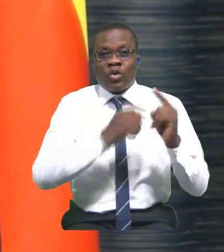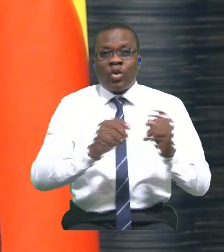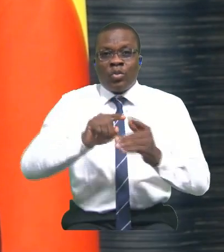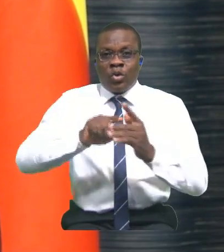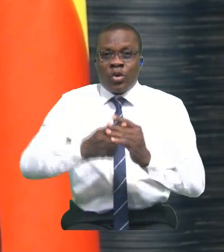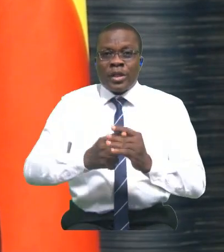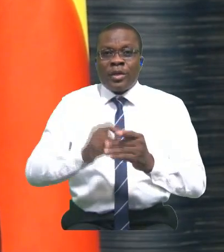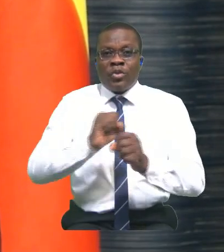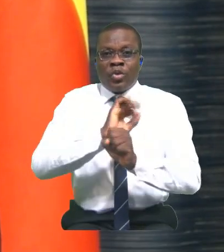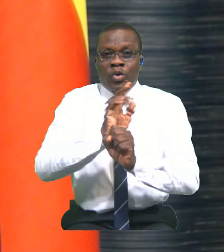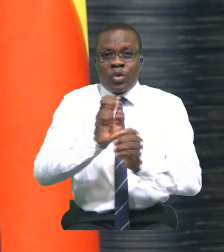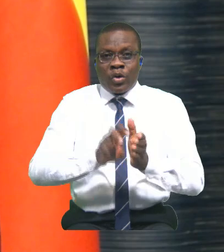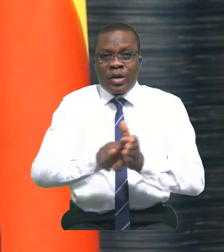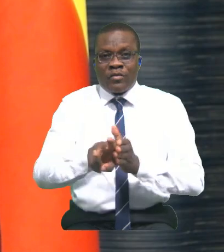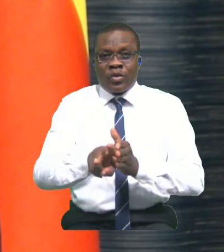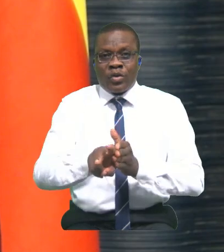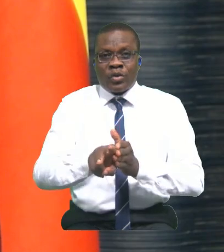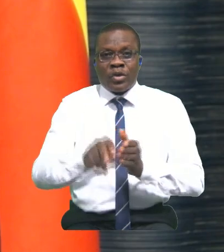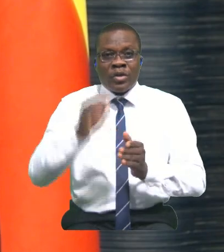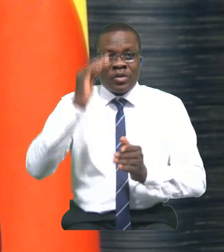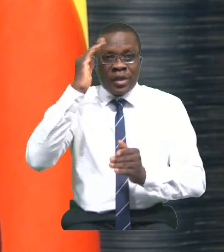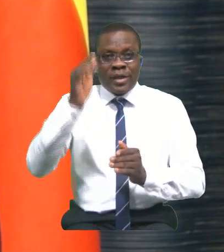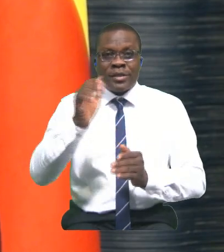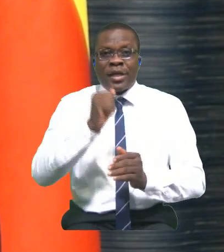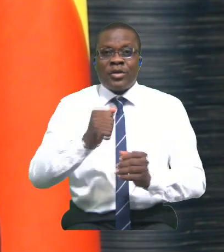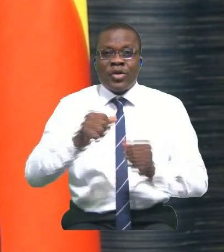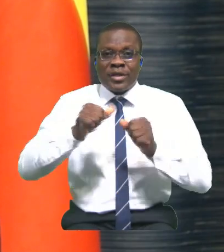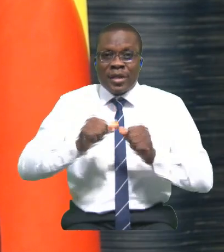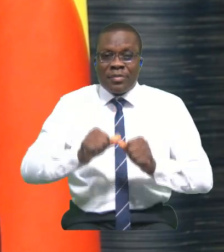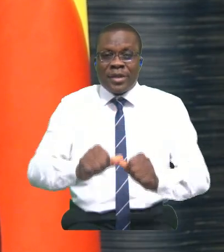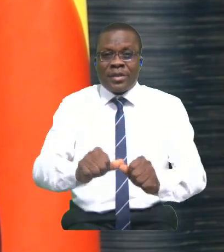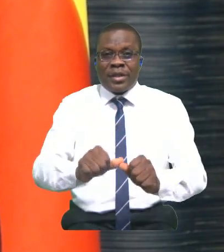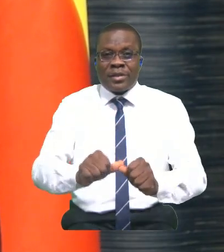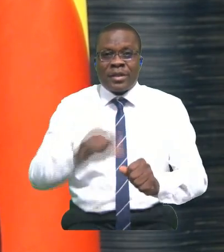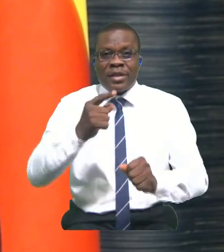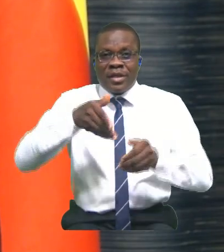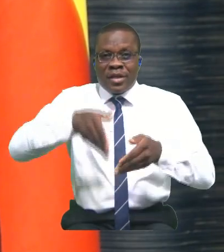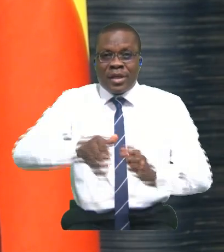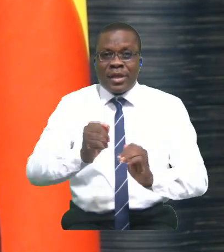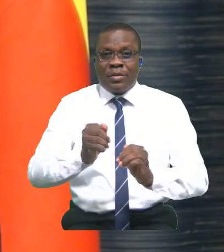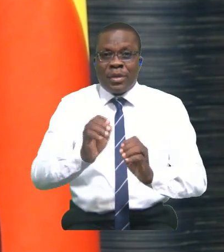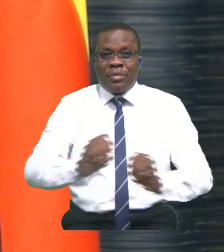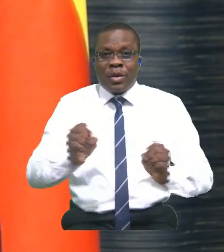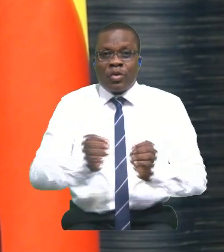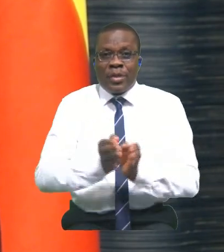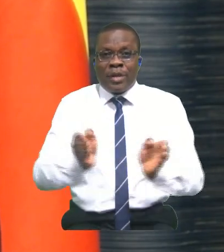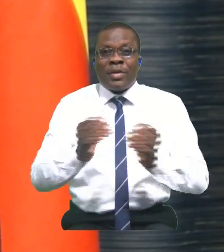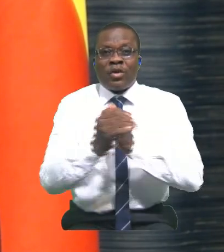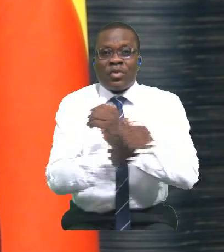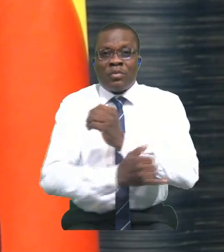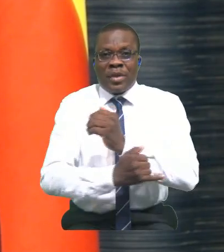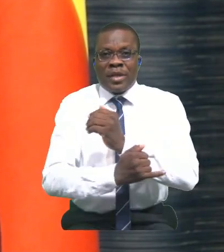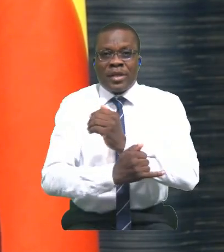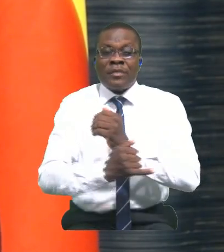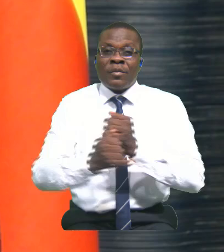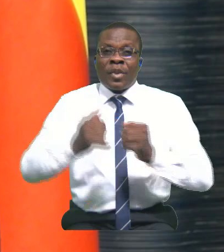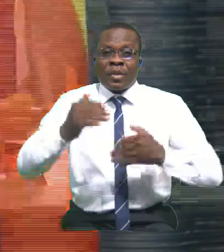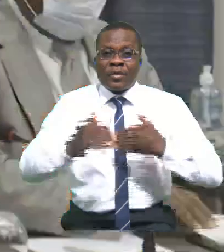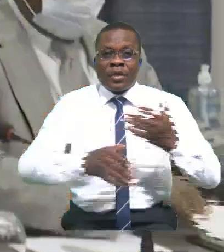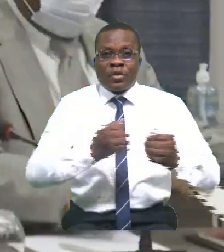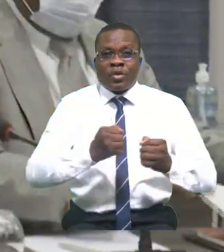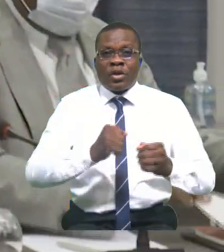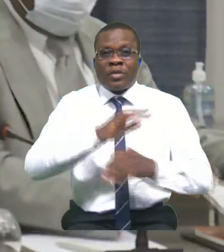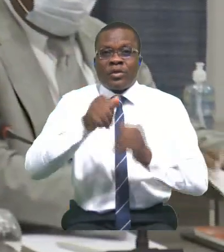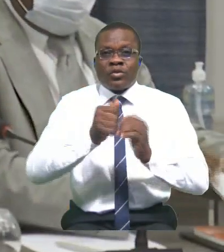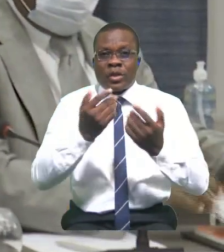pandémie et salué sa pertinence qui permet globalement à notre pays de juguler les contrecouts